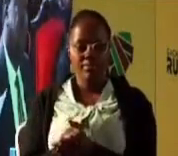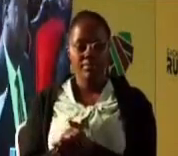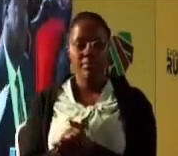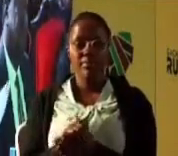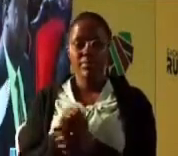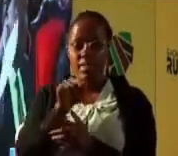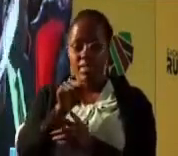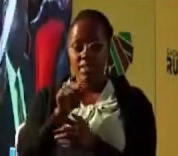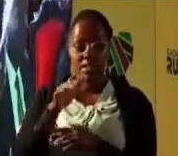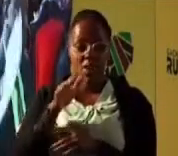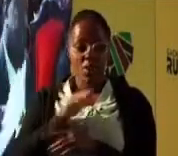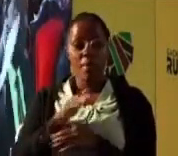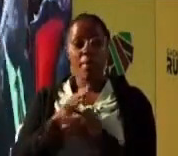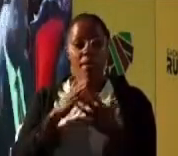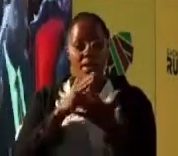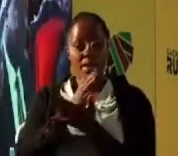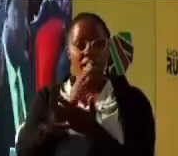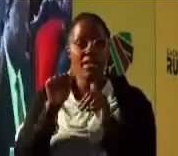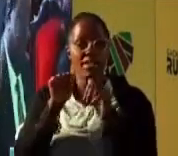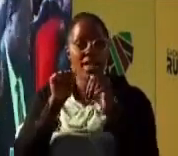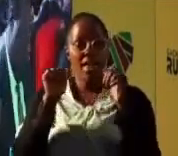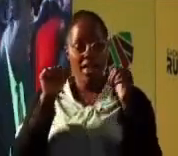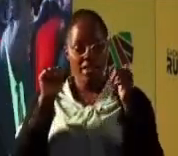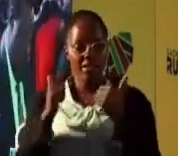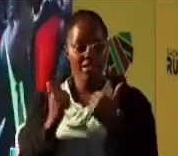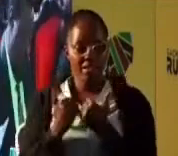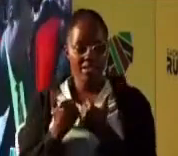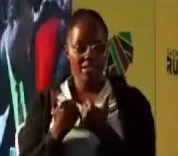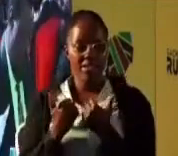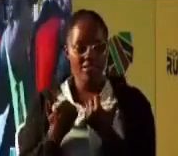Na hiyo Women Rights Agency